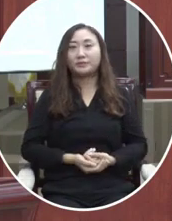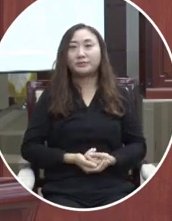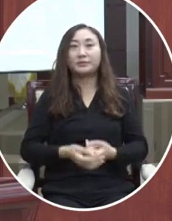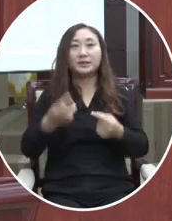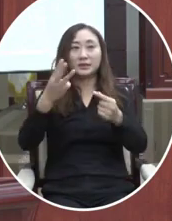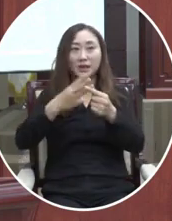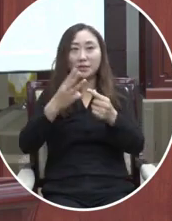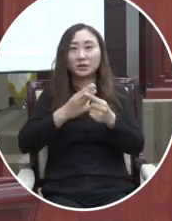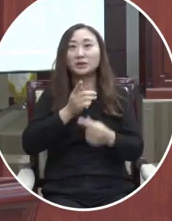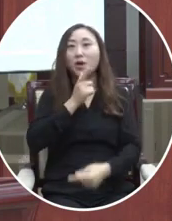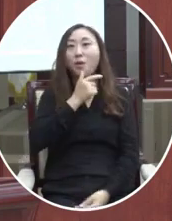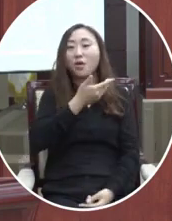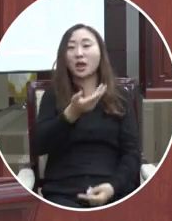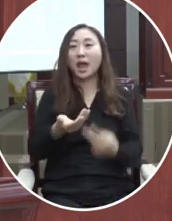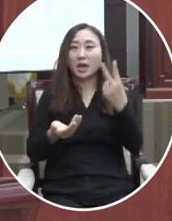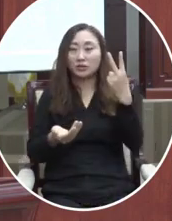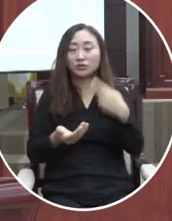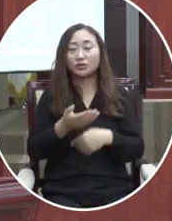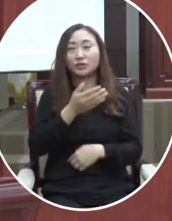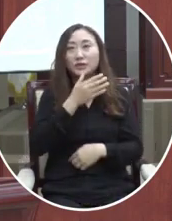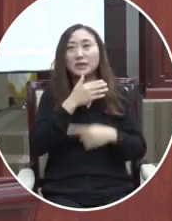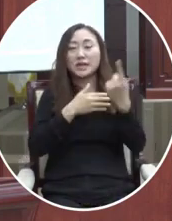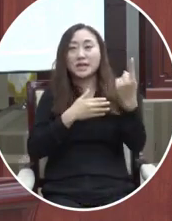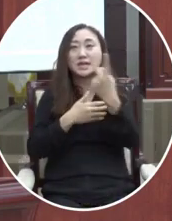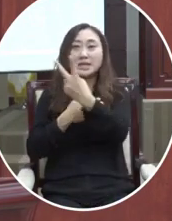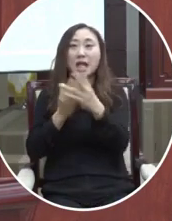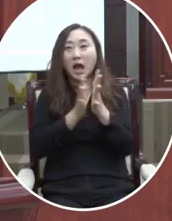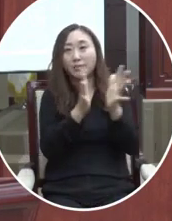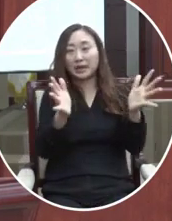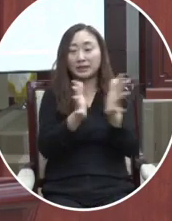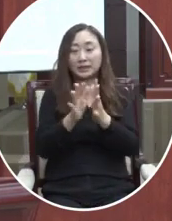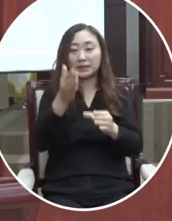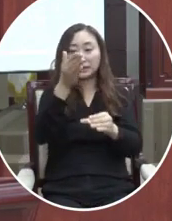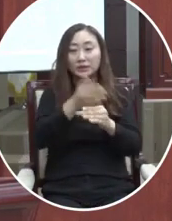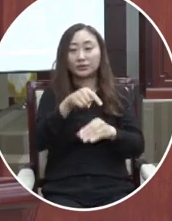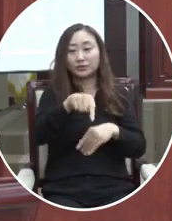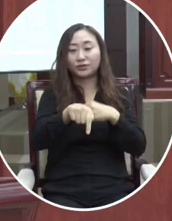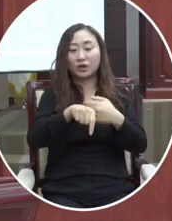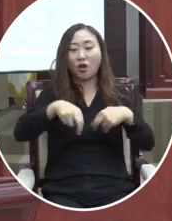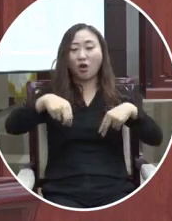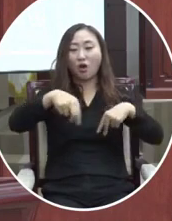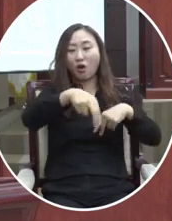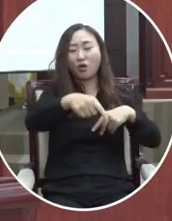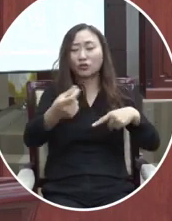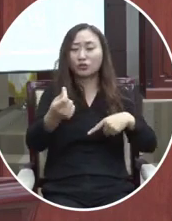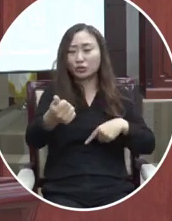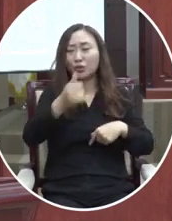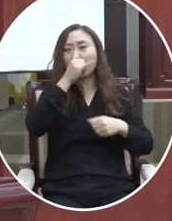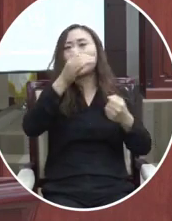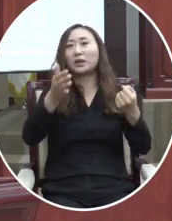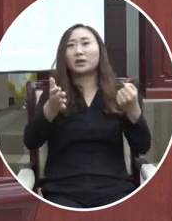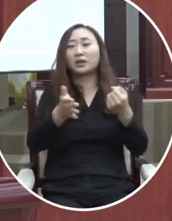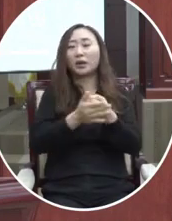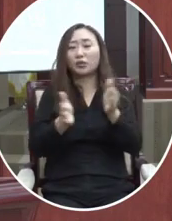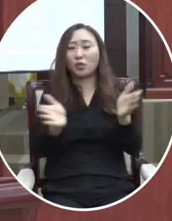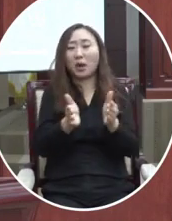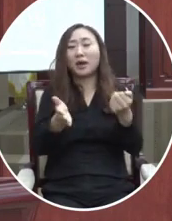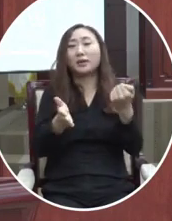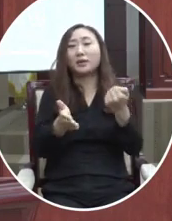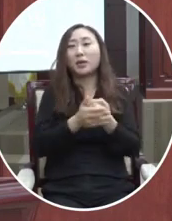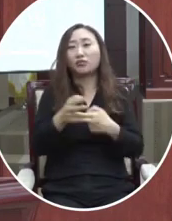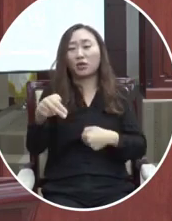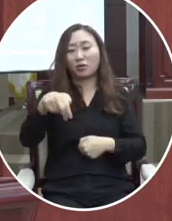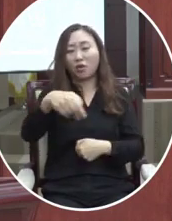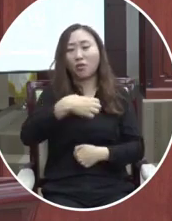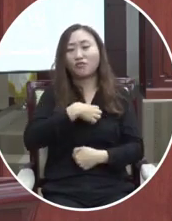마지막으로 월계 주공 1단지와 2단지 사이길에 보도 폭이 너무 좁아서 사고 위험에 노출되어